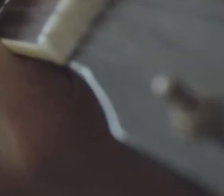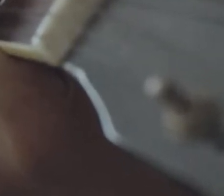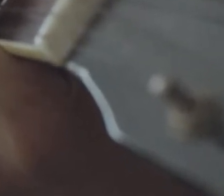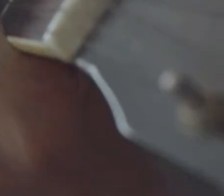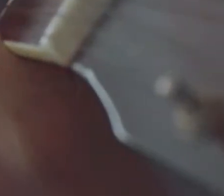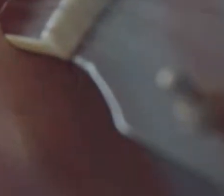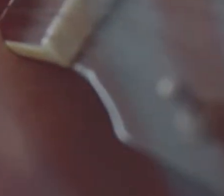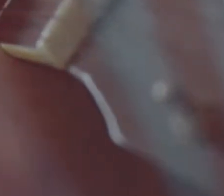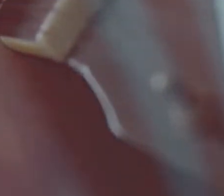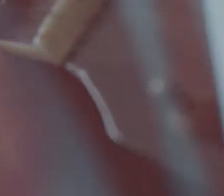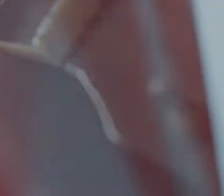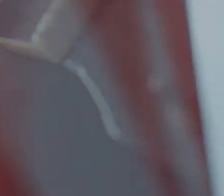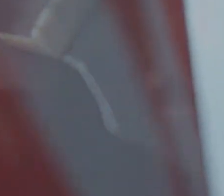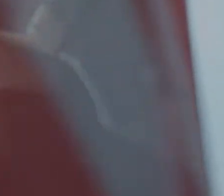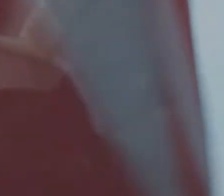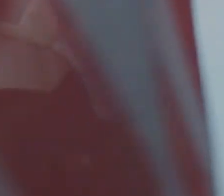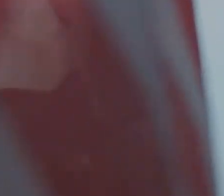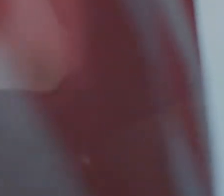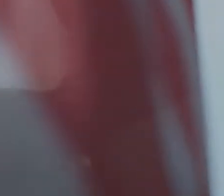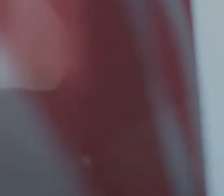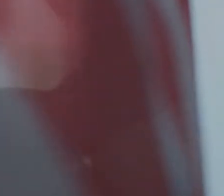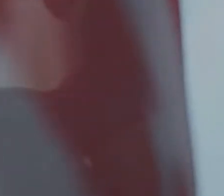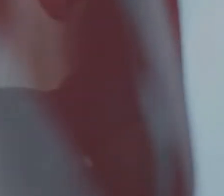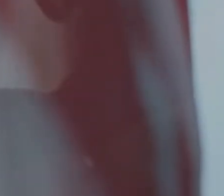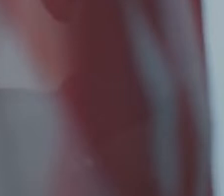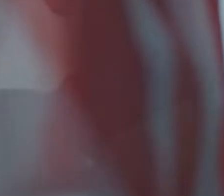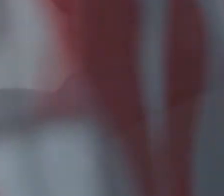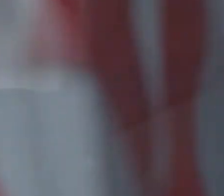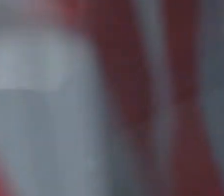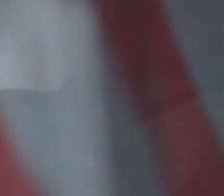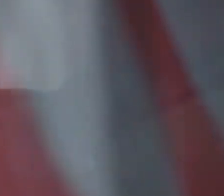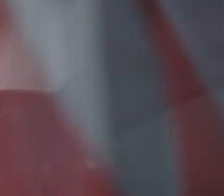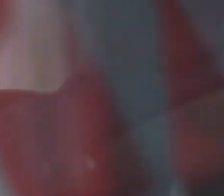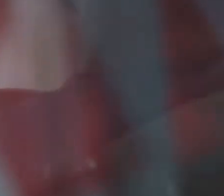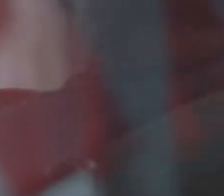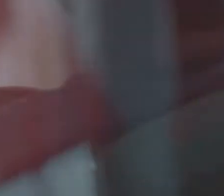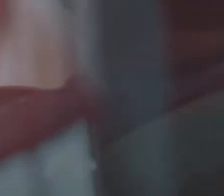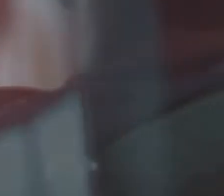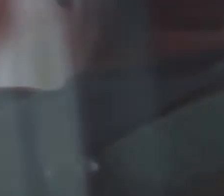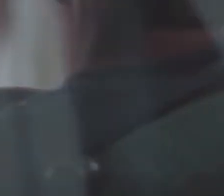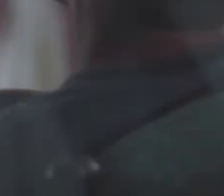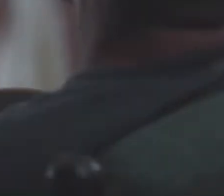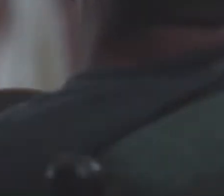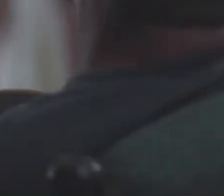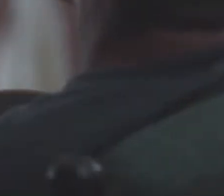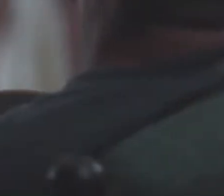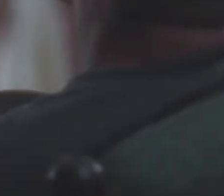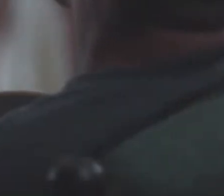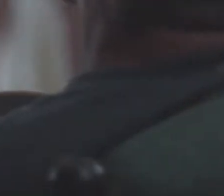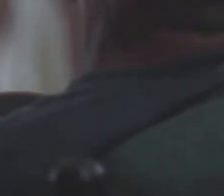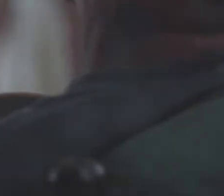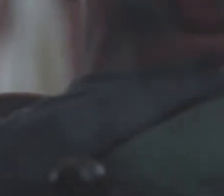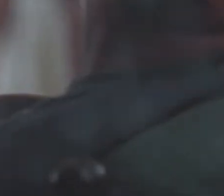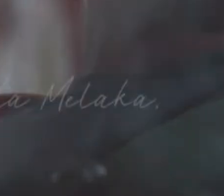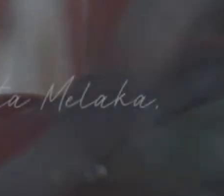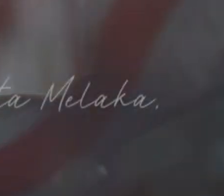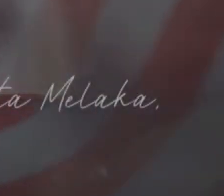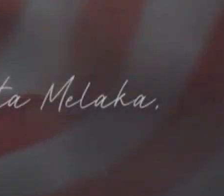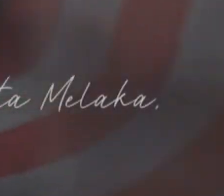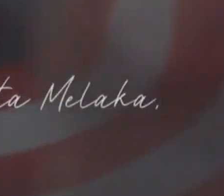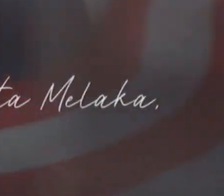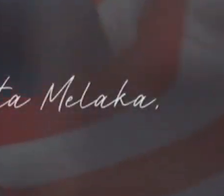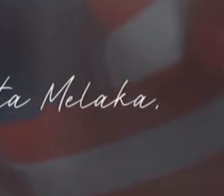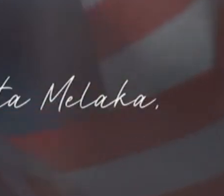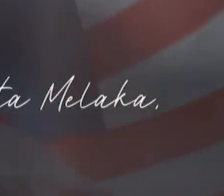semua rakyat. Jadi simbol perpaduan, anak Malaysia berkongsi harapan. Di atas